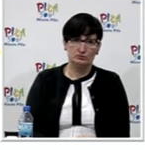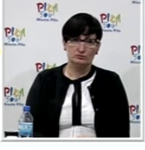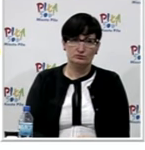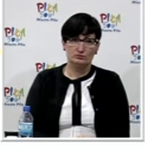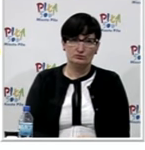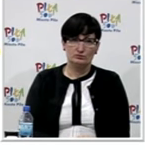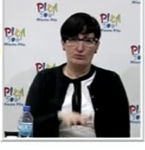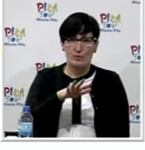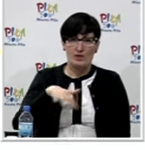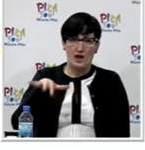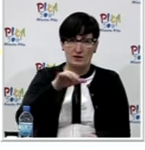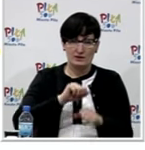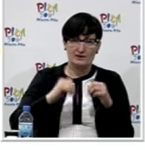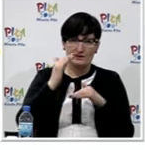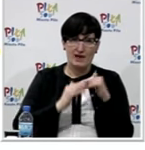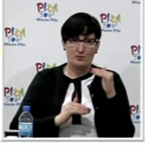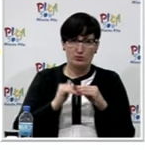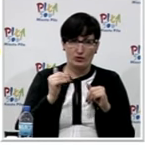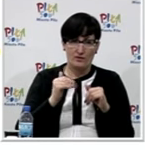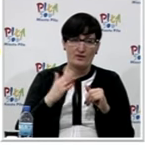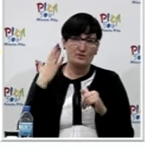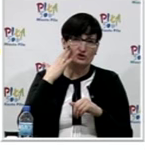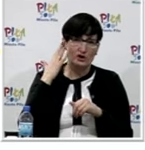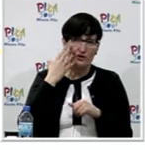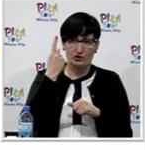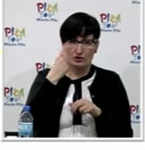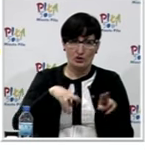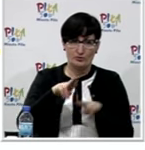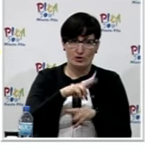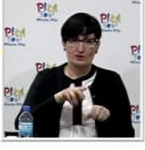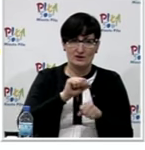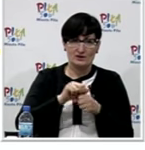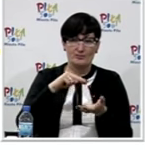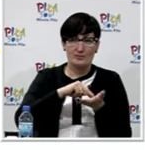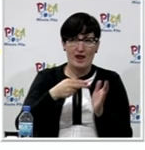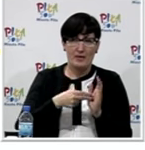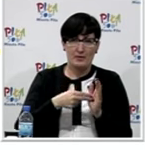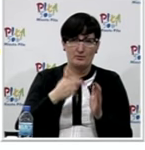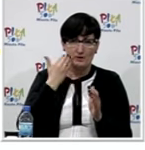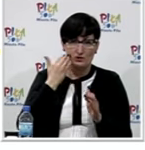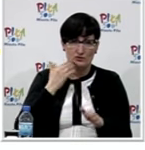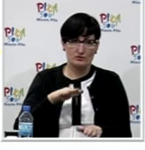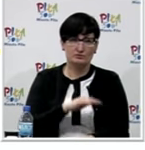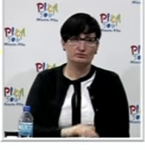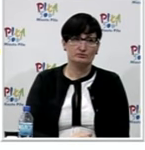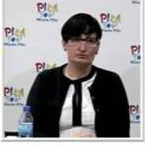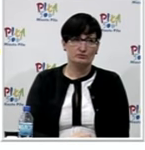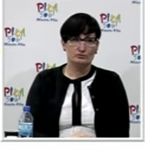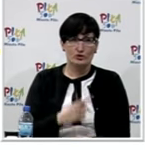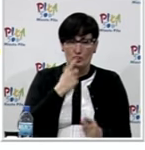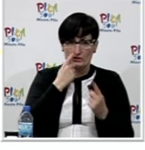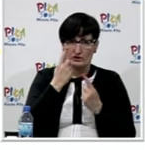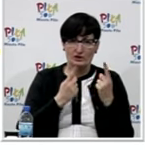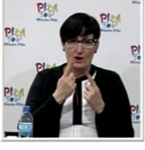stanowi zabudowę mieszkaniową jednorodzinną, takie jest przeznaczenie w planie miejscowym. Z racji tego, że działka nie może